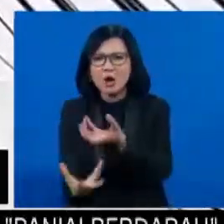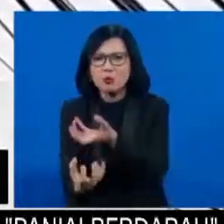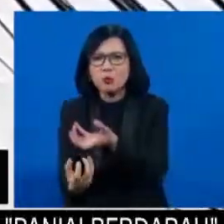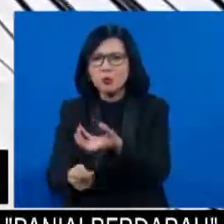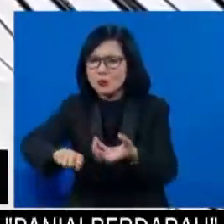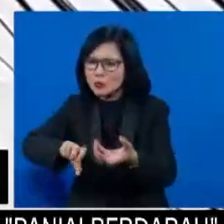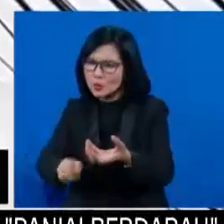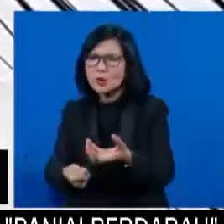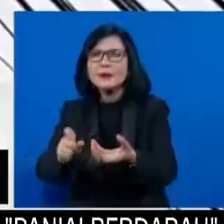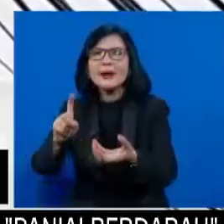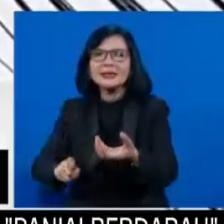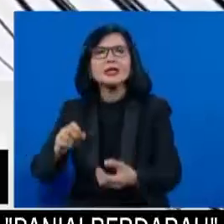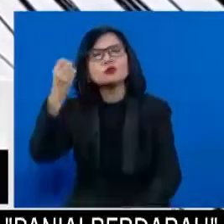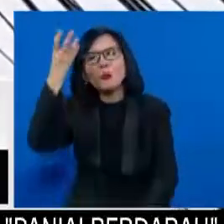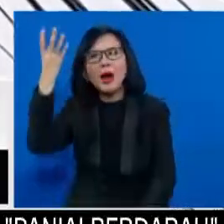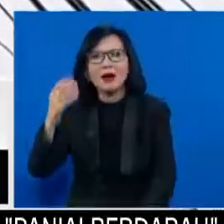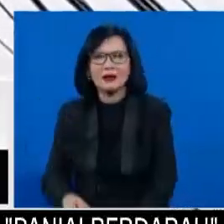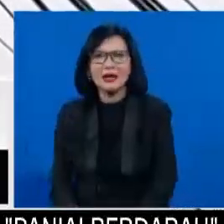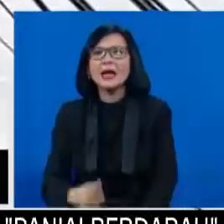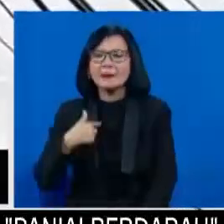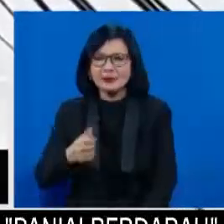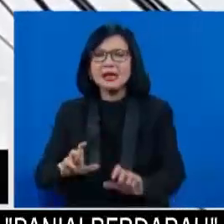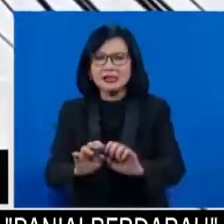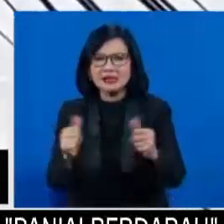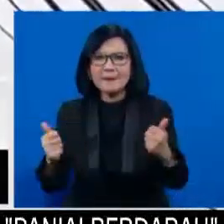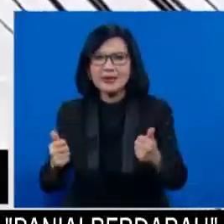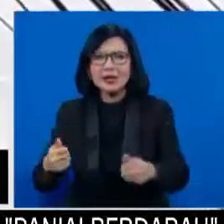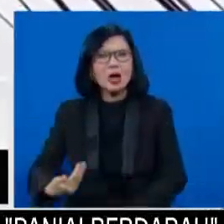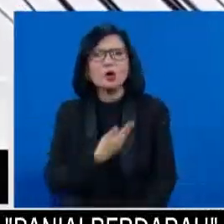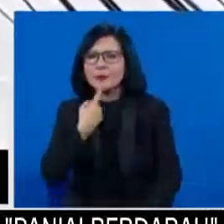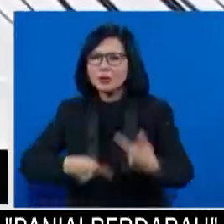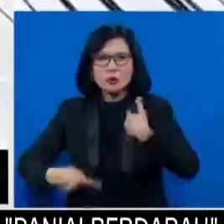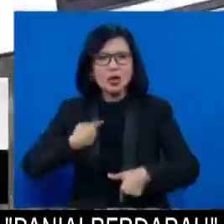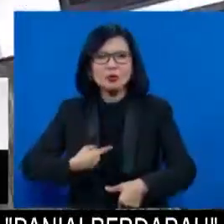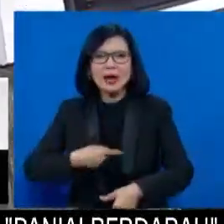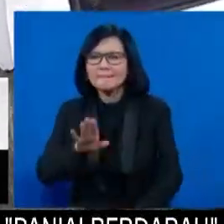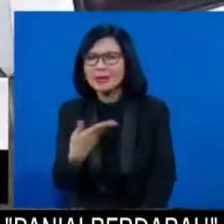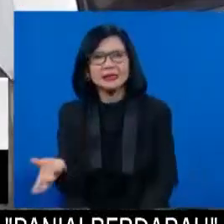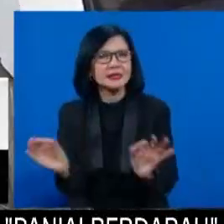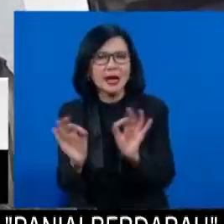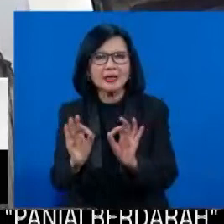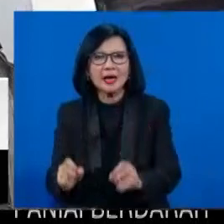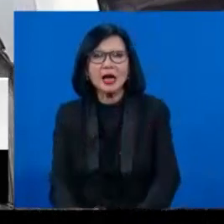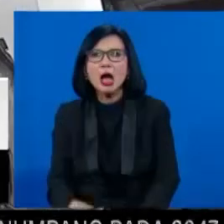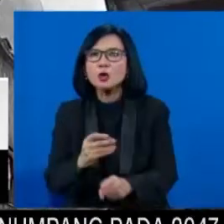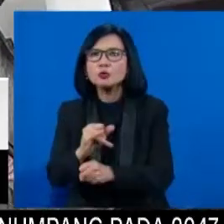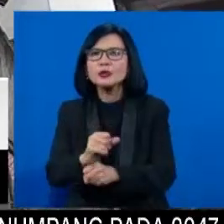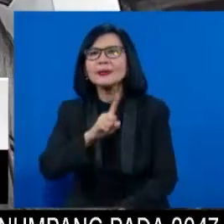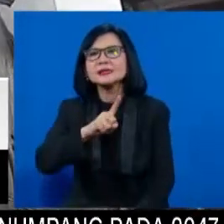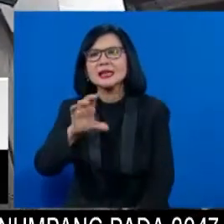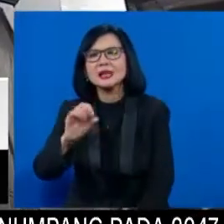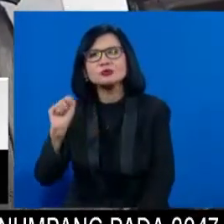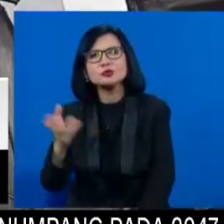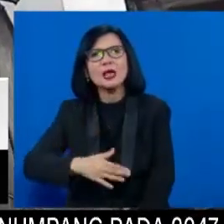kompor. Penghuni rumah dapat diselamatkan, tidak ada korban jiwa ataupun yang terluka dalam peristiwa ini. Namun kerugian ditaksir mencapai ratusan